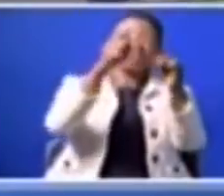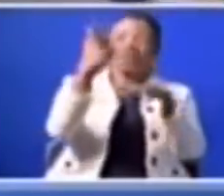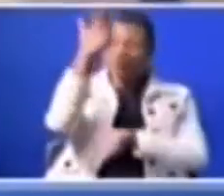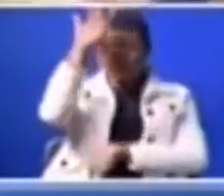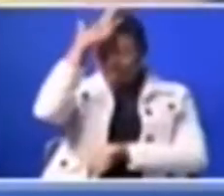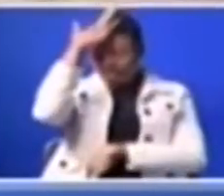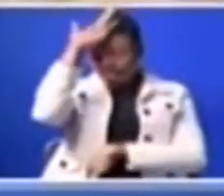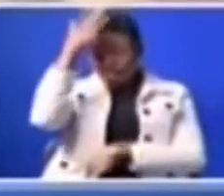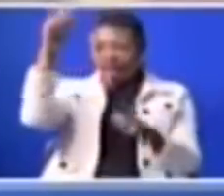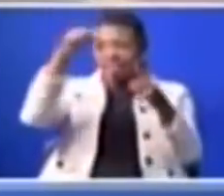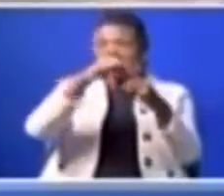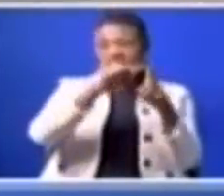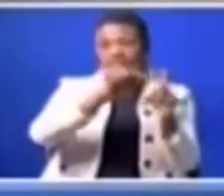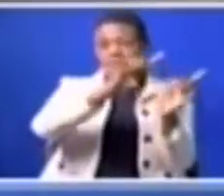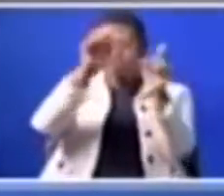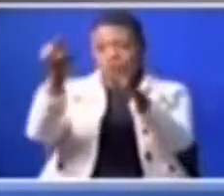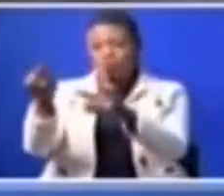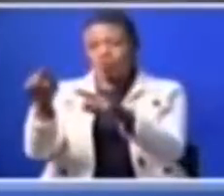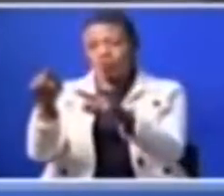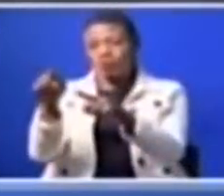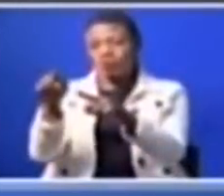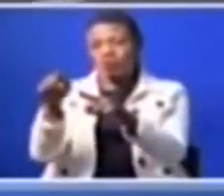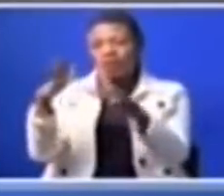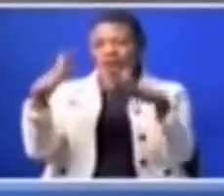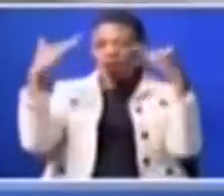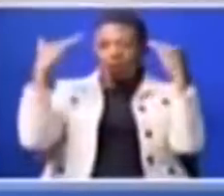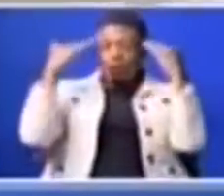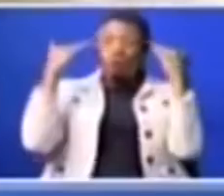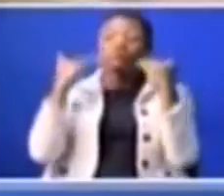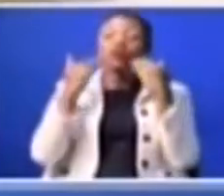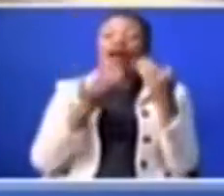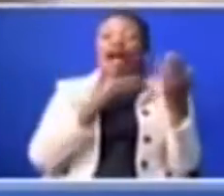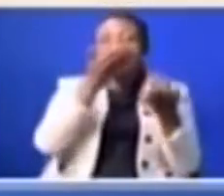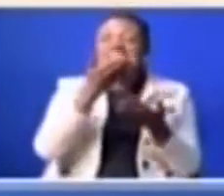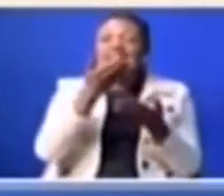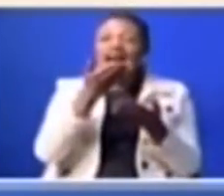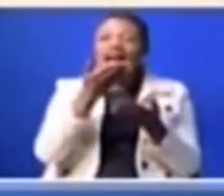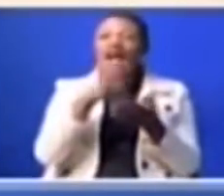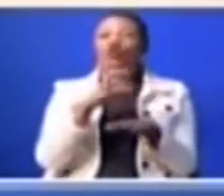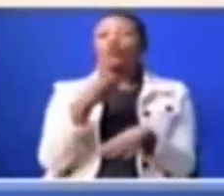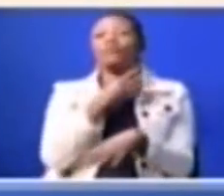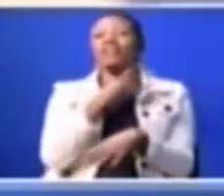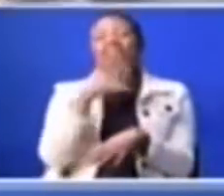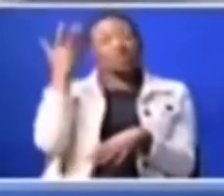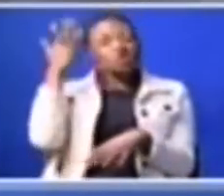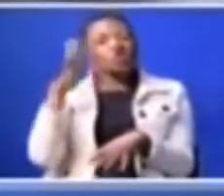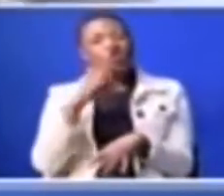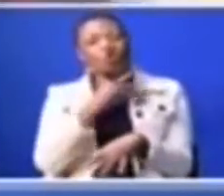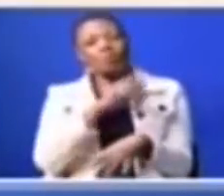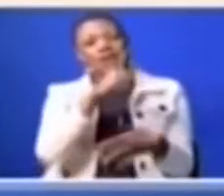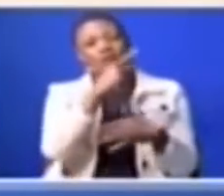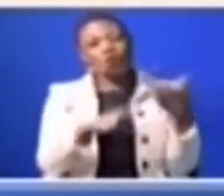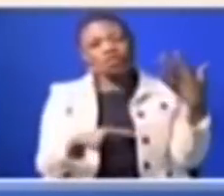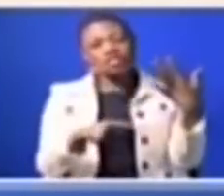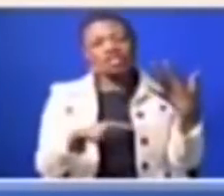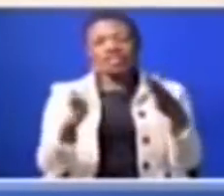ambapo wataweza kuwafikisha kizimbani katika mahakama kuweza kujibu mashtaka. Kwa hivyo weza kufahamu ni mashtaka ina gani ambayo watakuwa